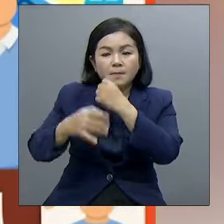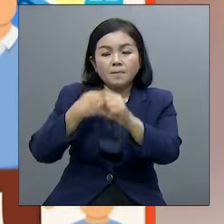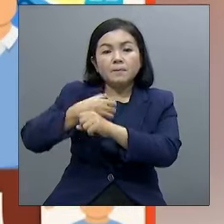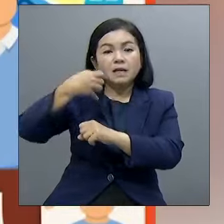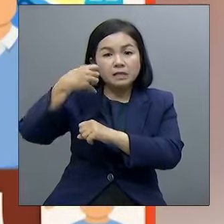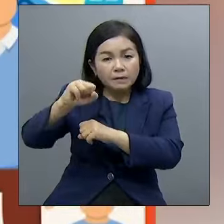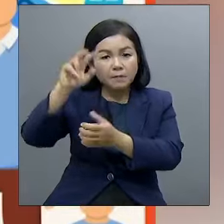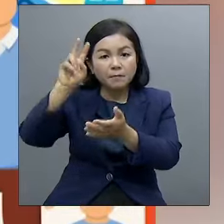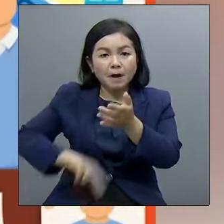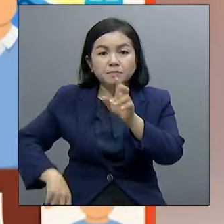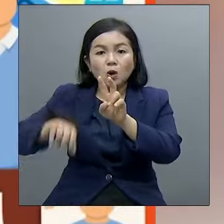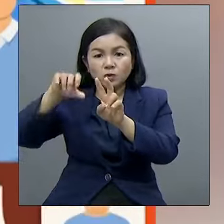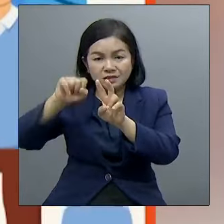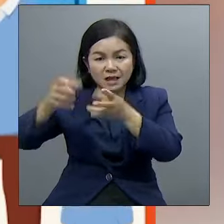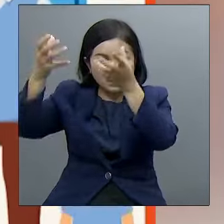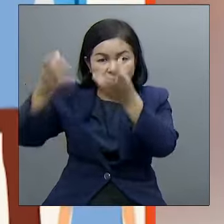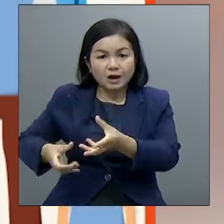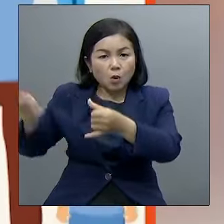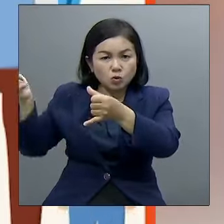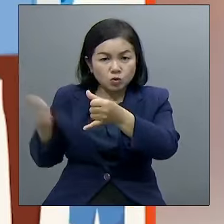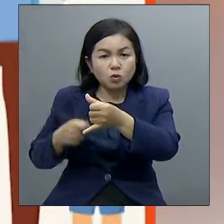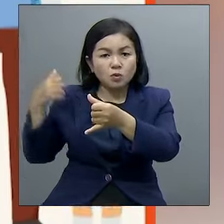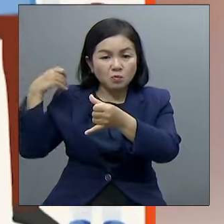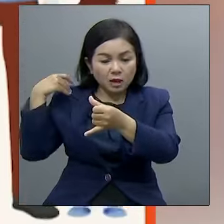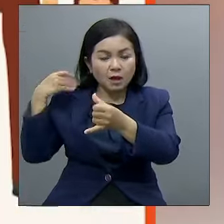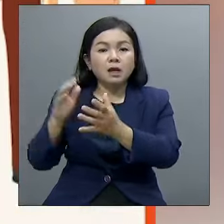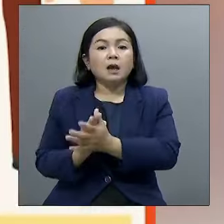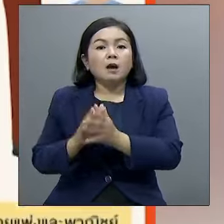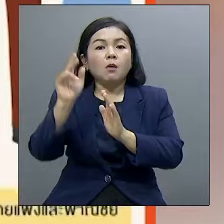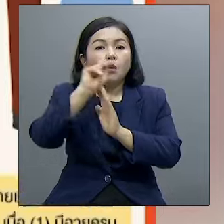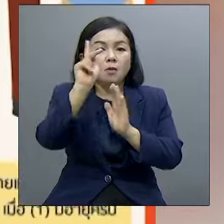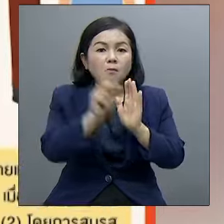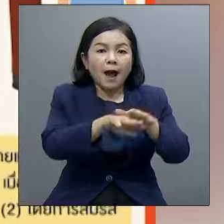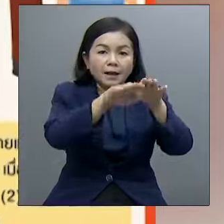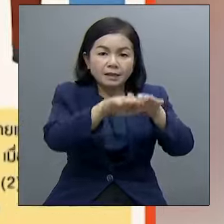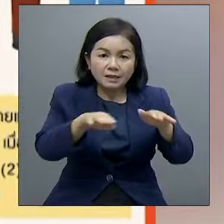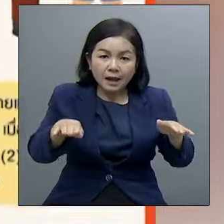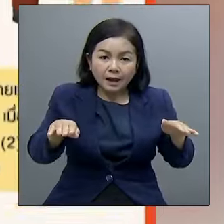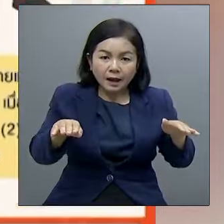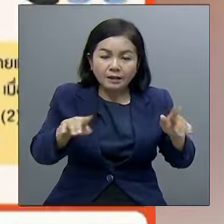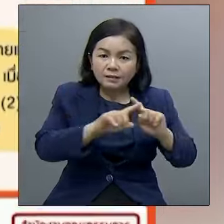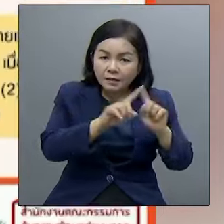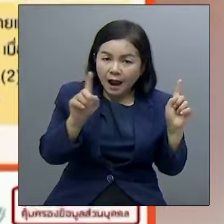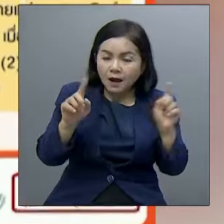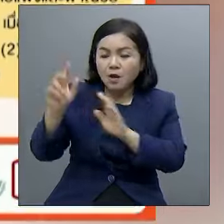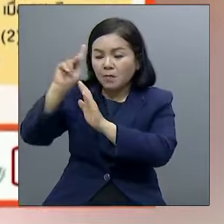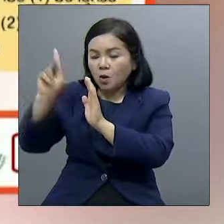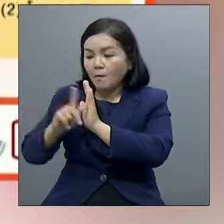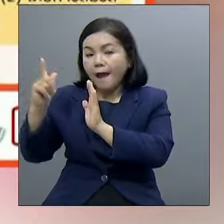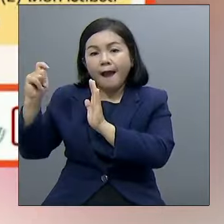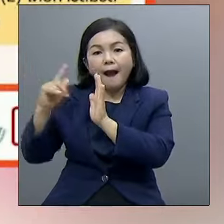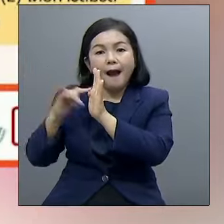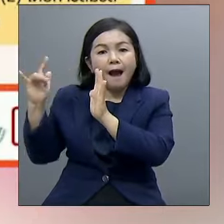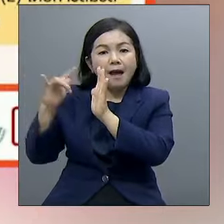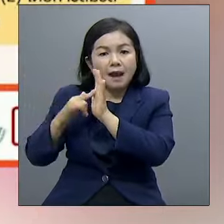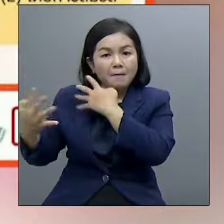บาทเห็นไหมอันนี้จะโทษแรงเพราะฉะนั้นเนี่ยไอ้กฎหมายคุ้มครองเด็กโทษมันก็ยังไม่ได้แรงมากแต่พอเป็นกฎหมายอาญา จะ